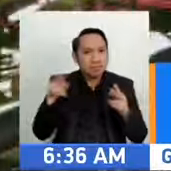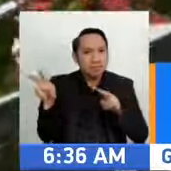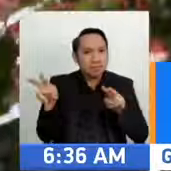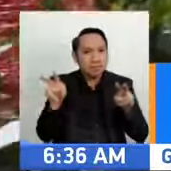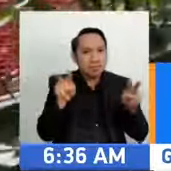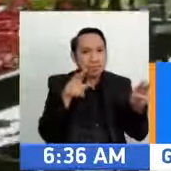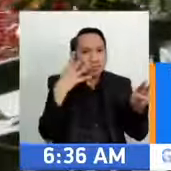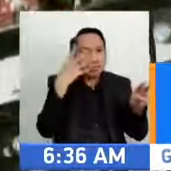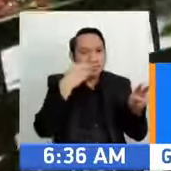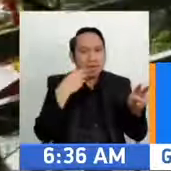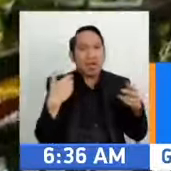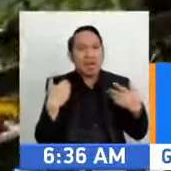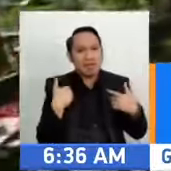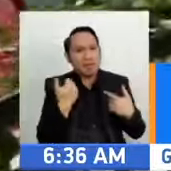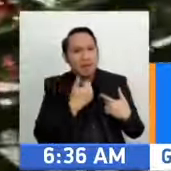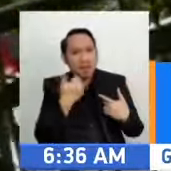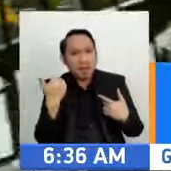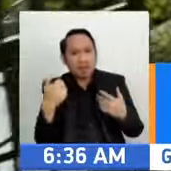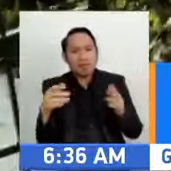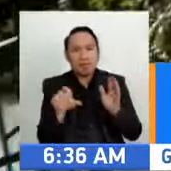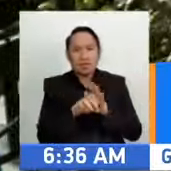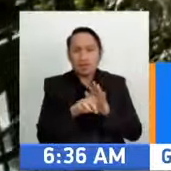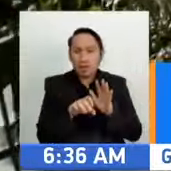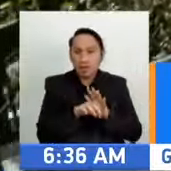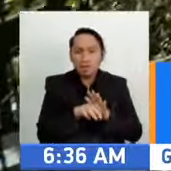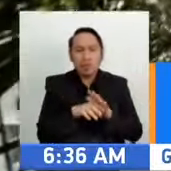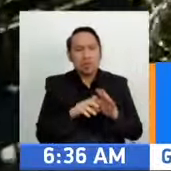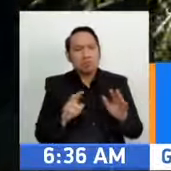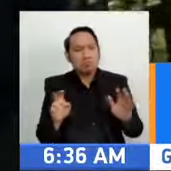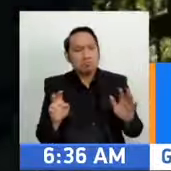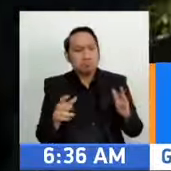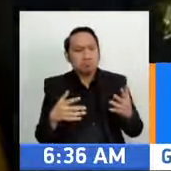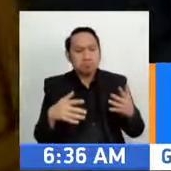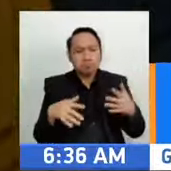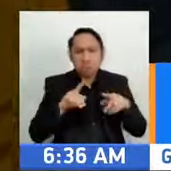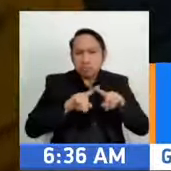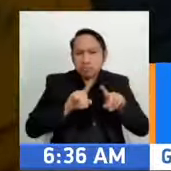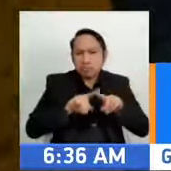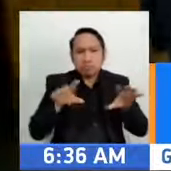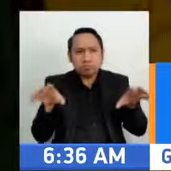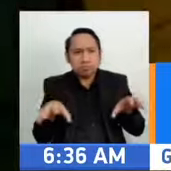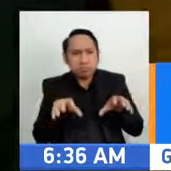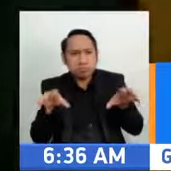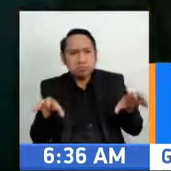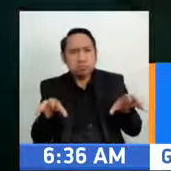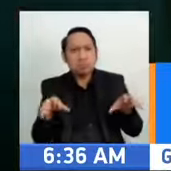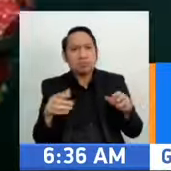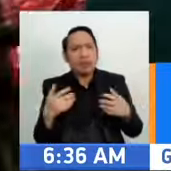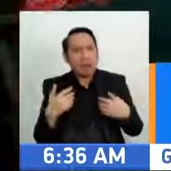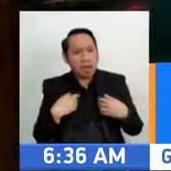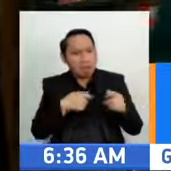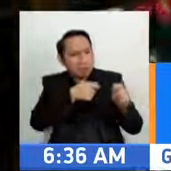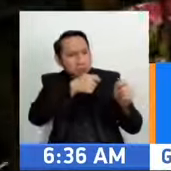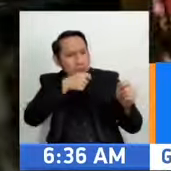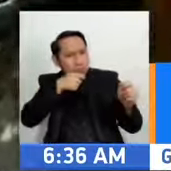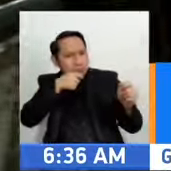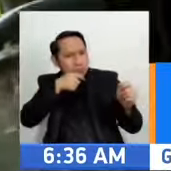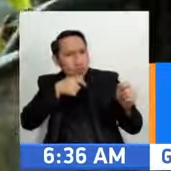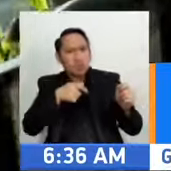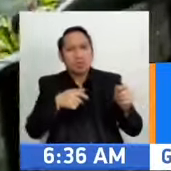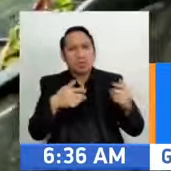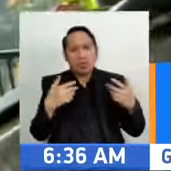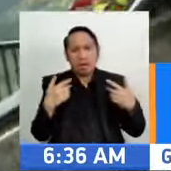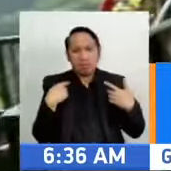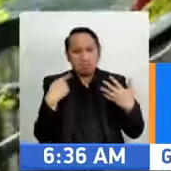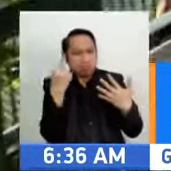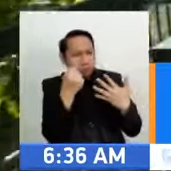mga obstacles. Meron din silang archery mga kapuso na sobrang mag-e-enjoy mga kids ninyo. At bukod dyan, meron lang